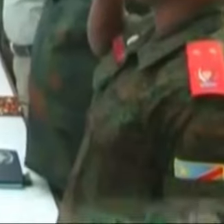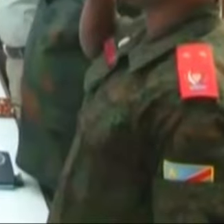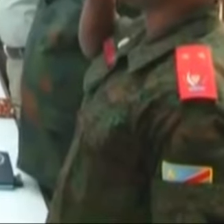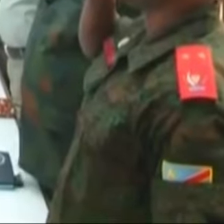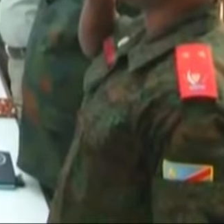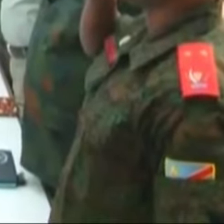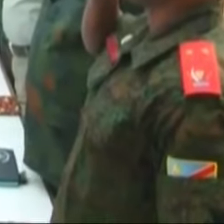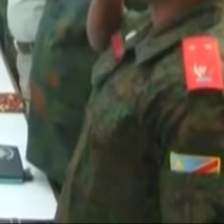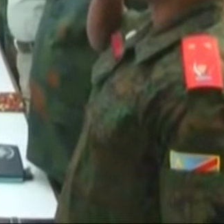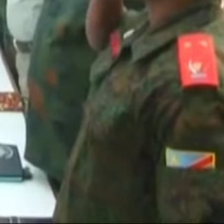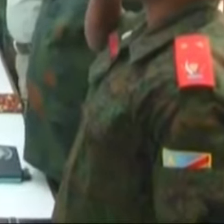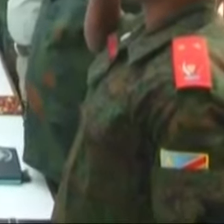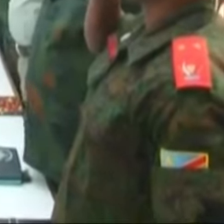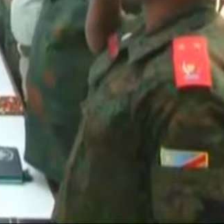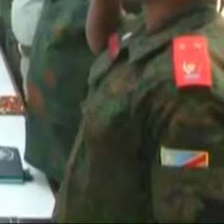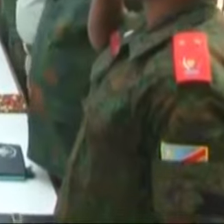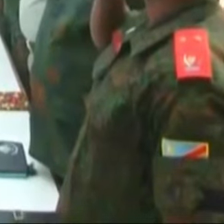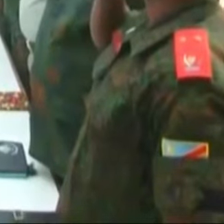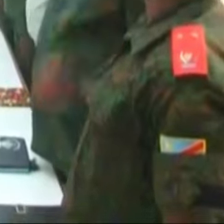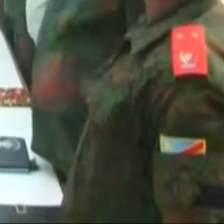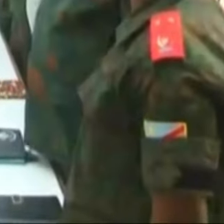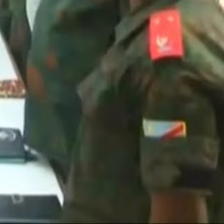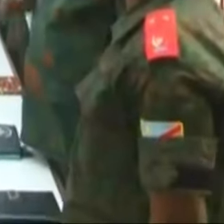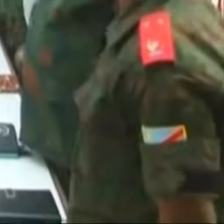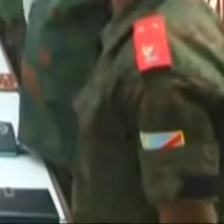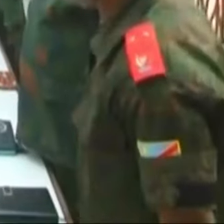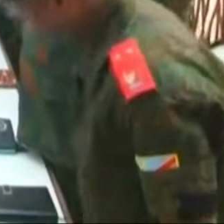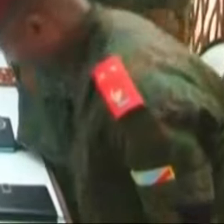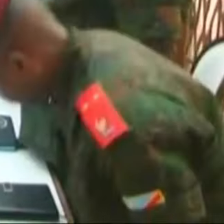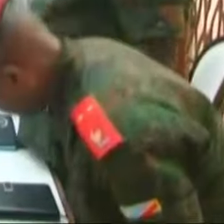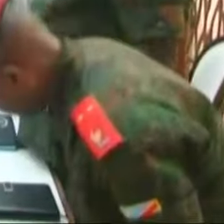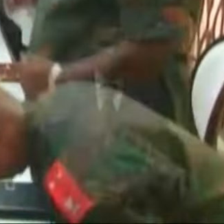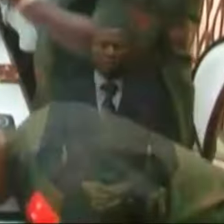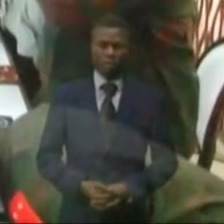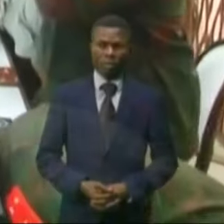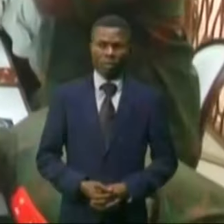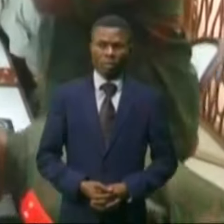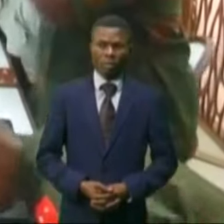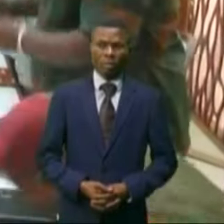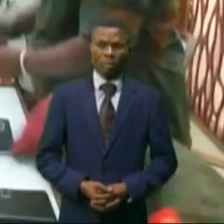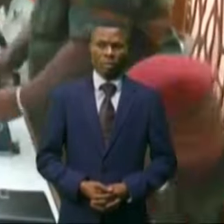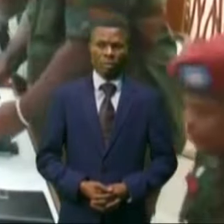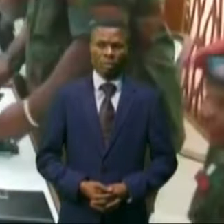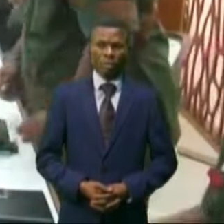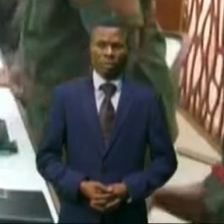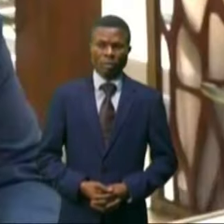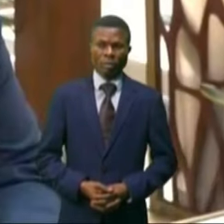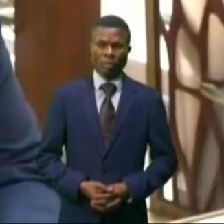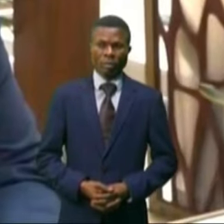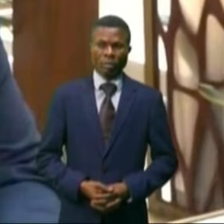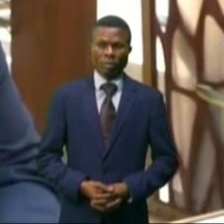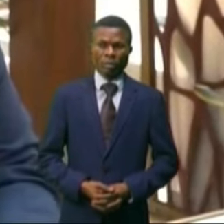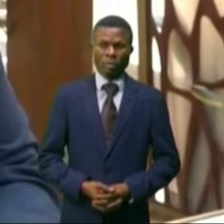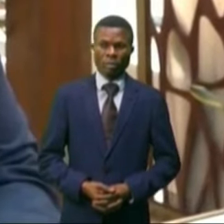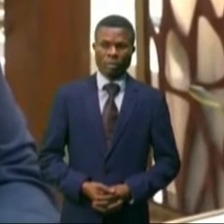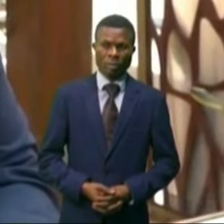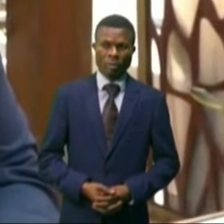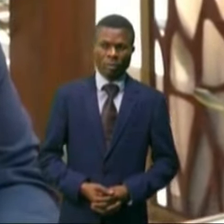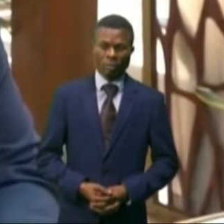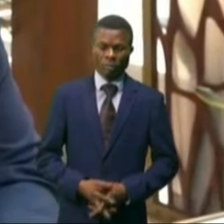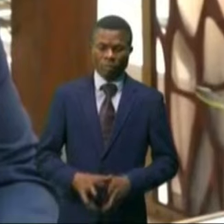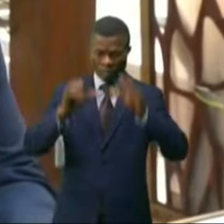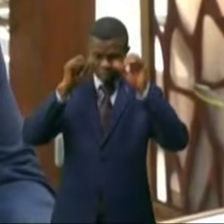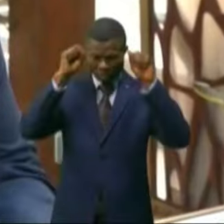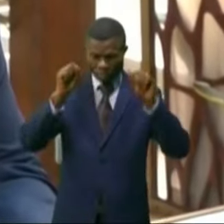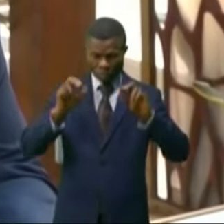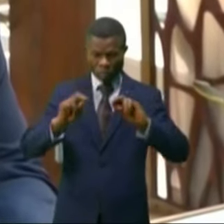Pour la seconde fois ce lundi, le président de la République, Félix-Antoine Tshisekedi Tshilombo, a réuni autour de lui la task